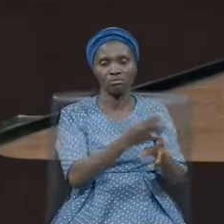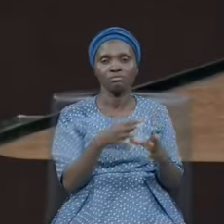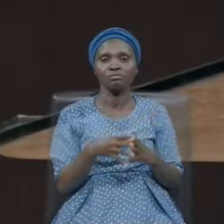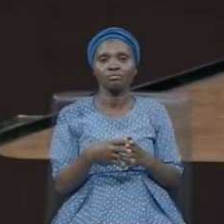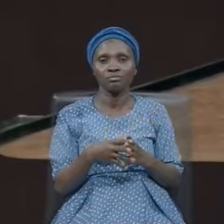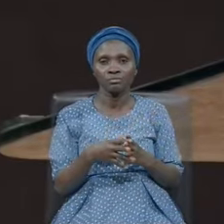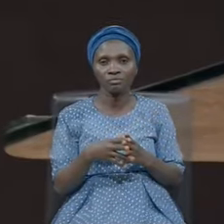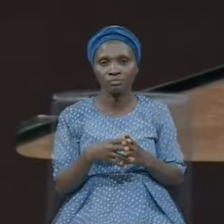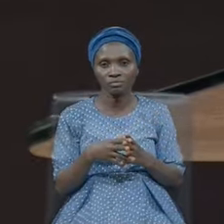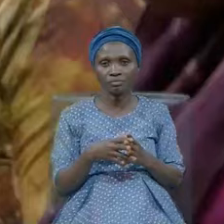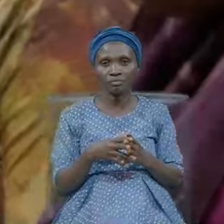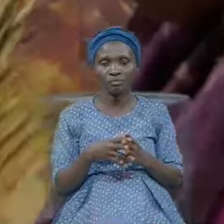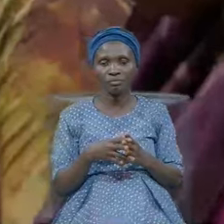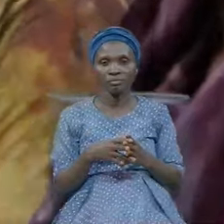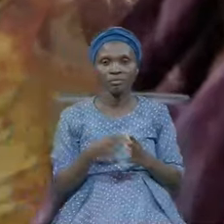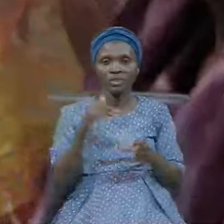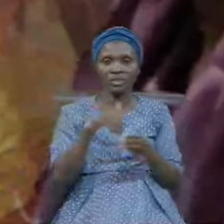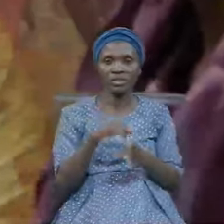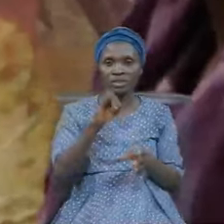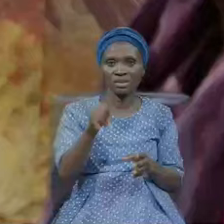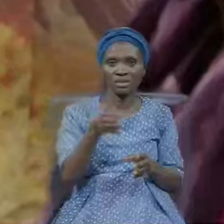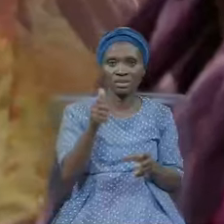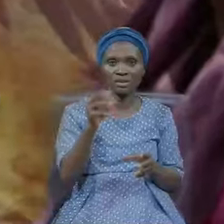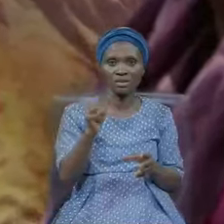monde. Jacques 4,